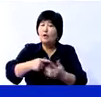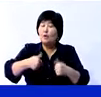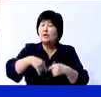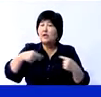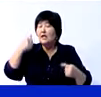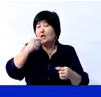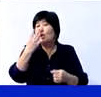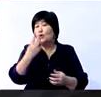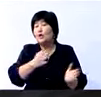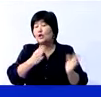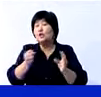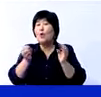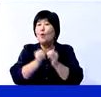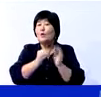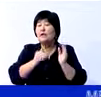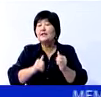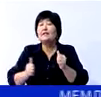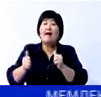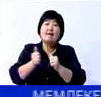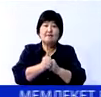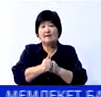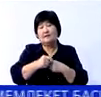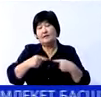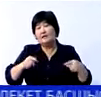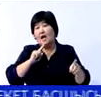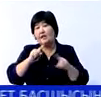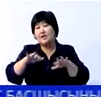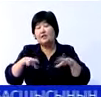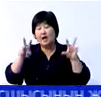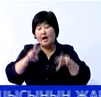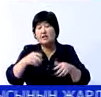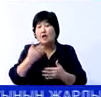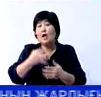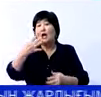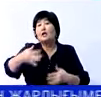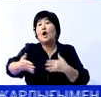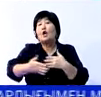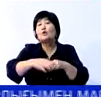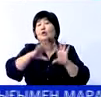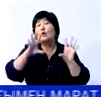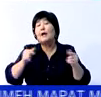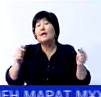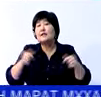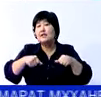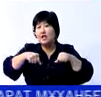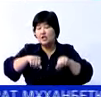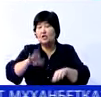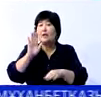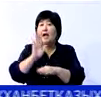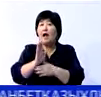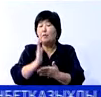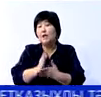бері 4 кезекті, 10 кезектен тыс сессия өткізді. Онда қаралған мәселелердің 40-қа жуығы бойынша тиісті шешімдер